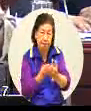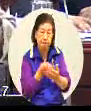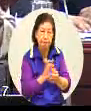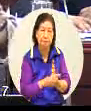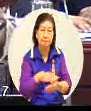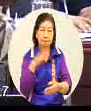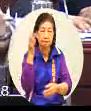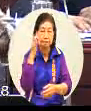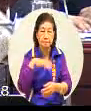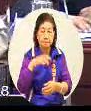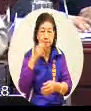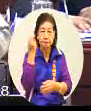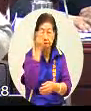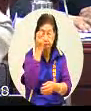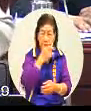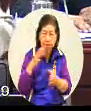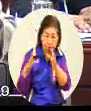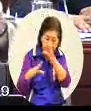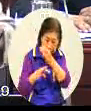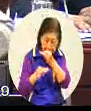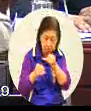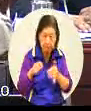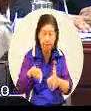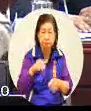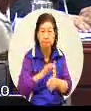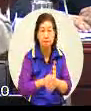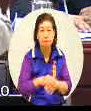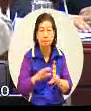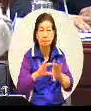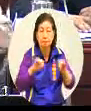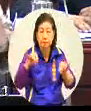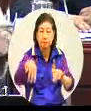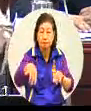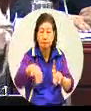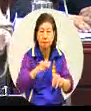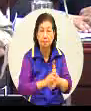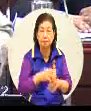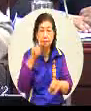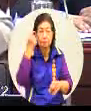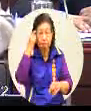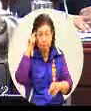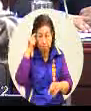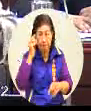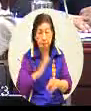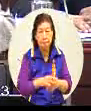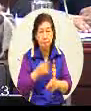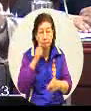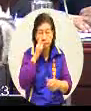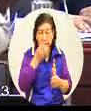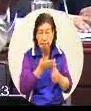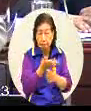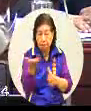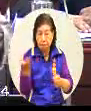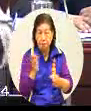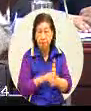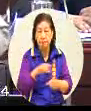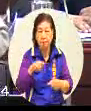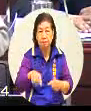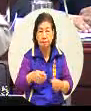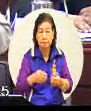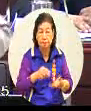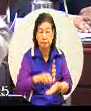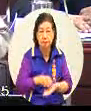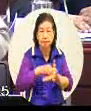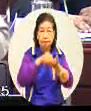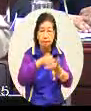为讲，一定是咱地方如果认为伊有污染， 这个部分我们要提出，我们要提